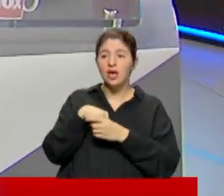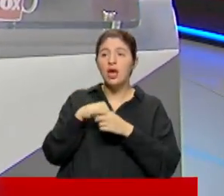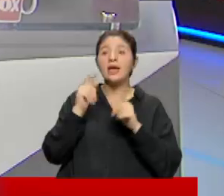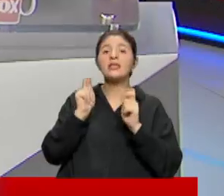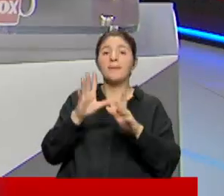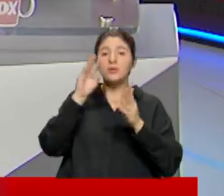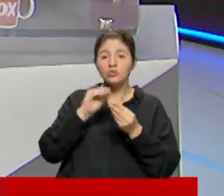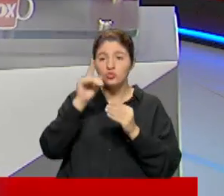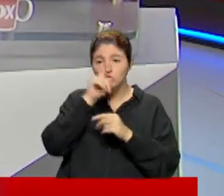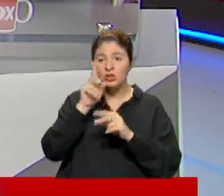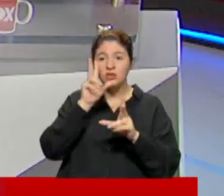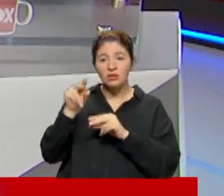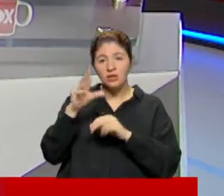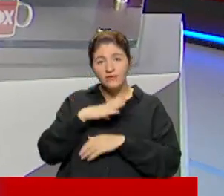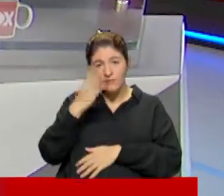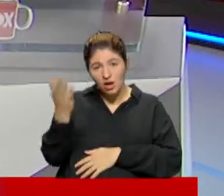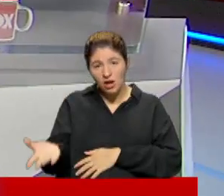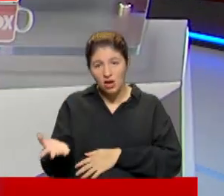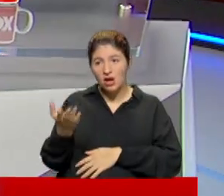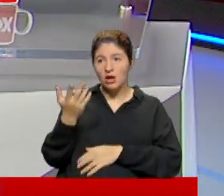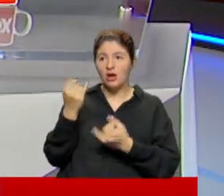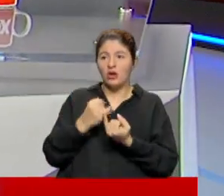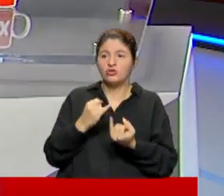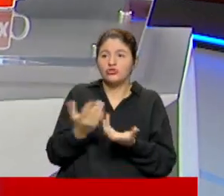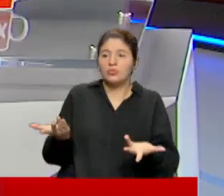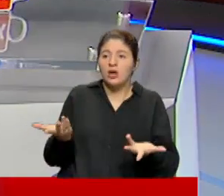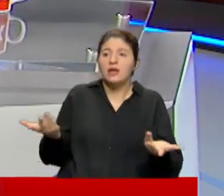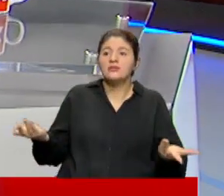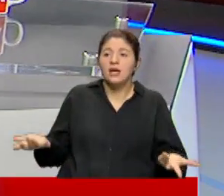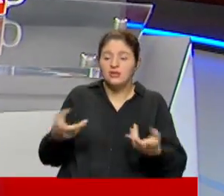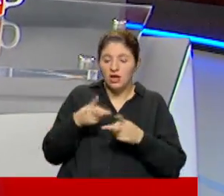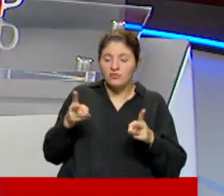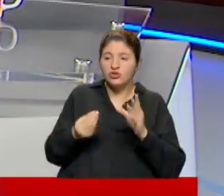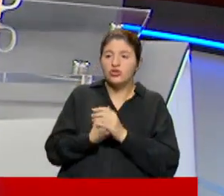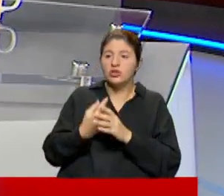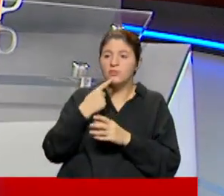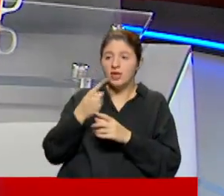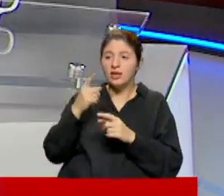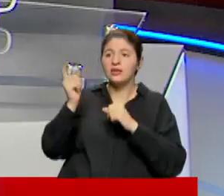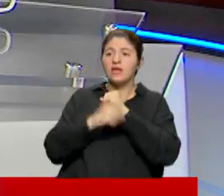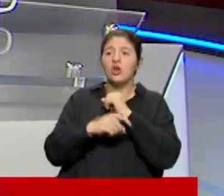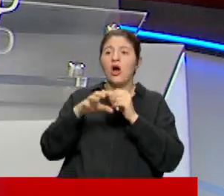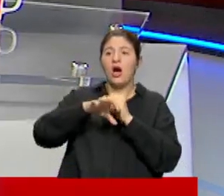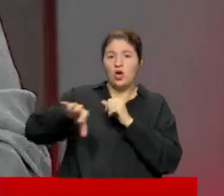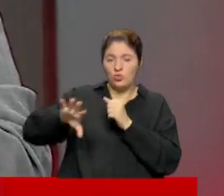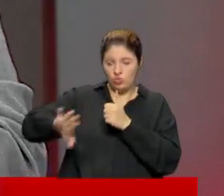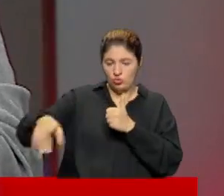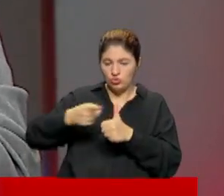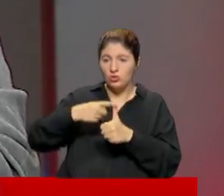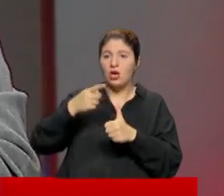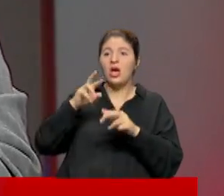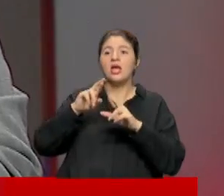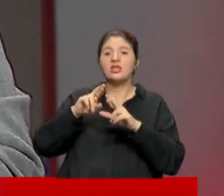yapmadığı suçtan dolayı yatanlar var kardeşim zaten af çıkaracağım derken terörü zaten ayırıyorsun